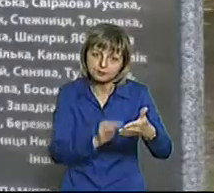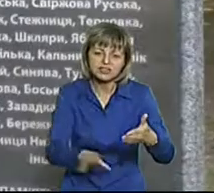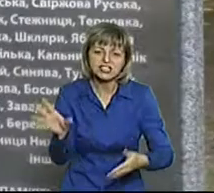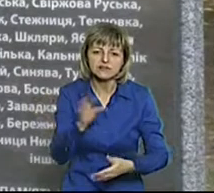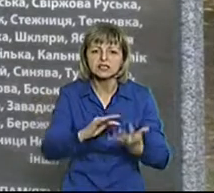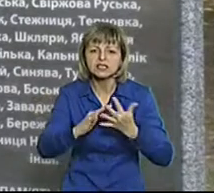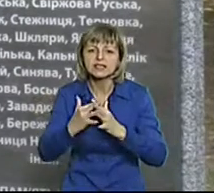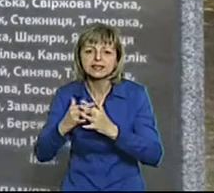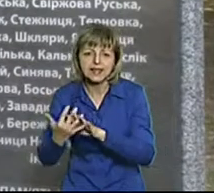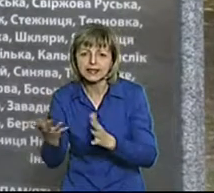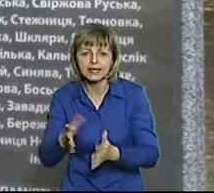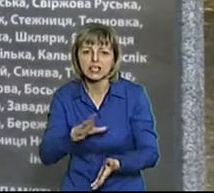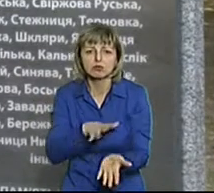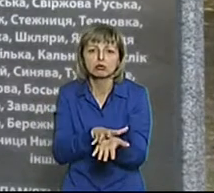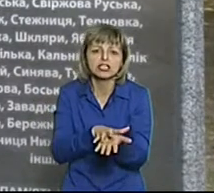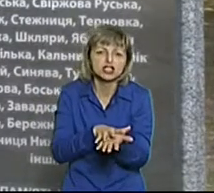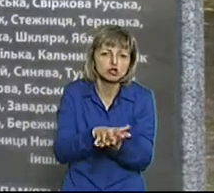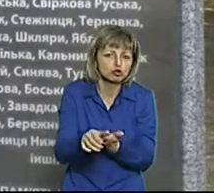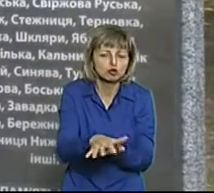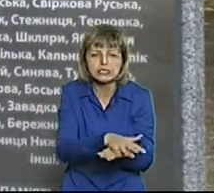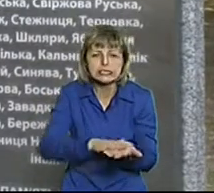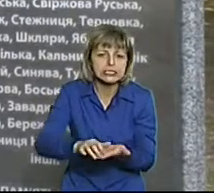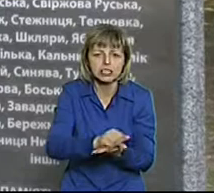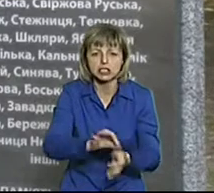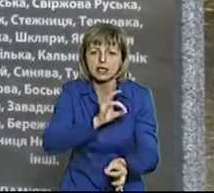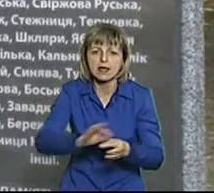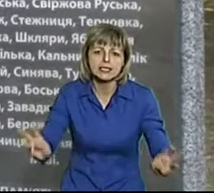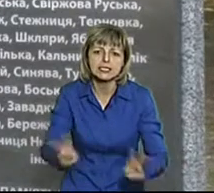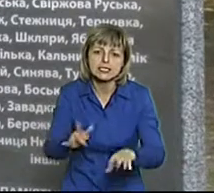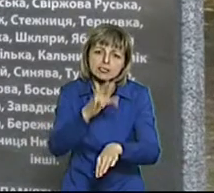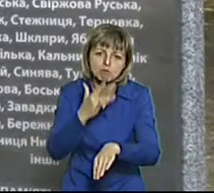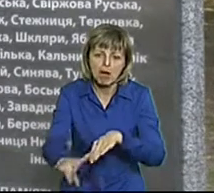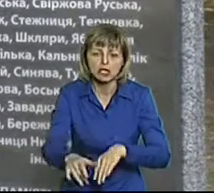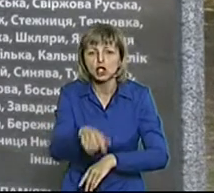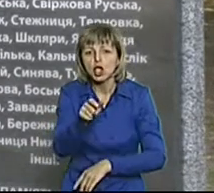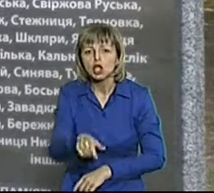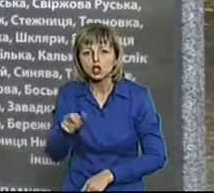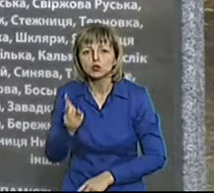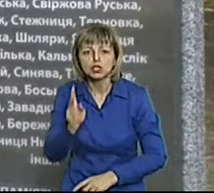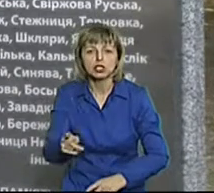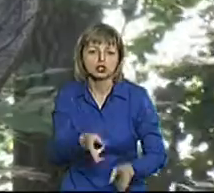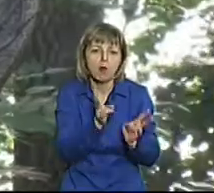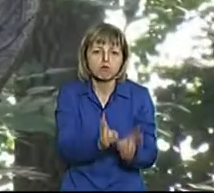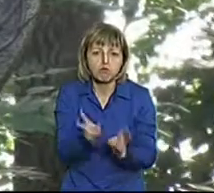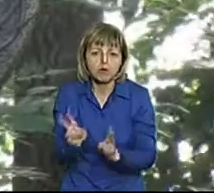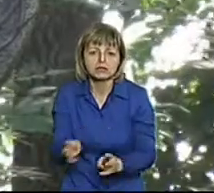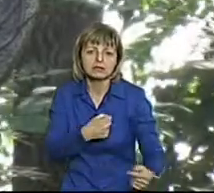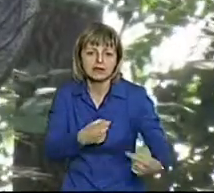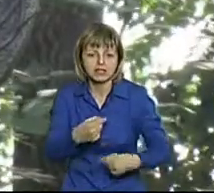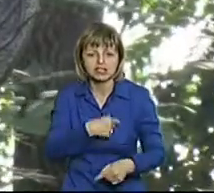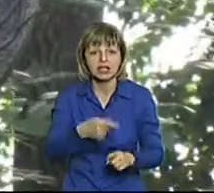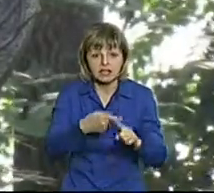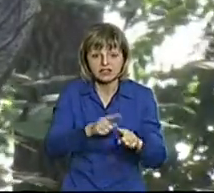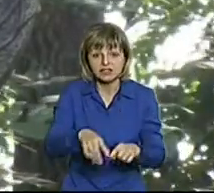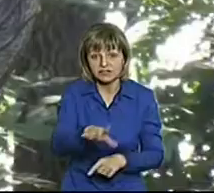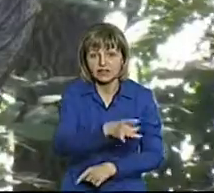села, які були зруйновані, знищені, спалені. Люди, які постраждали на Холмщині, Підляші, на